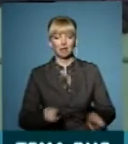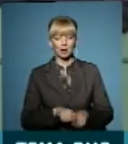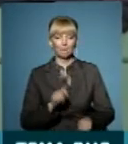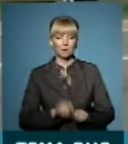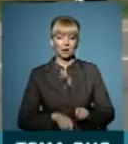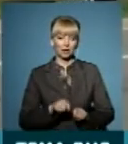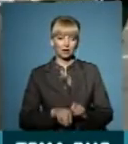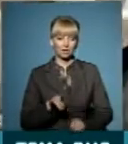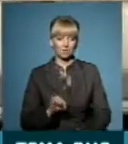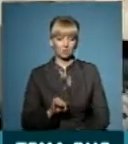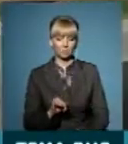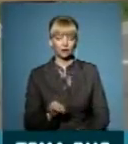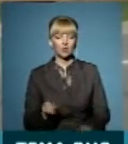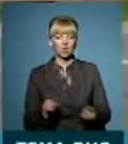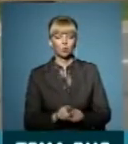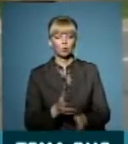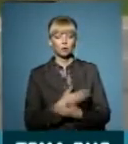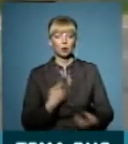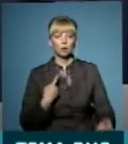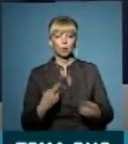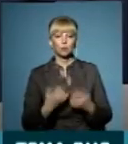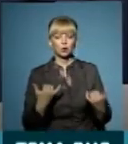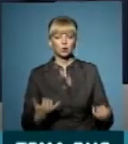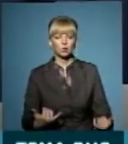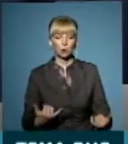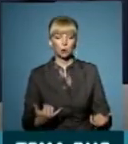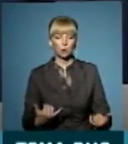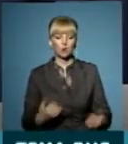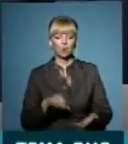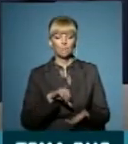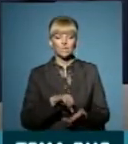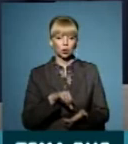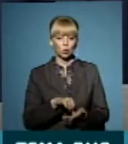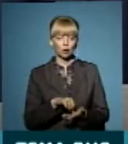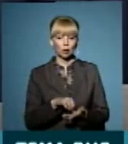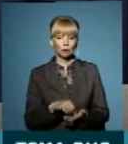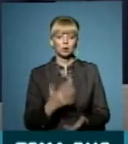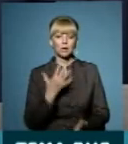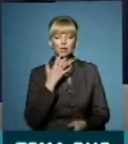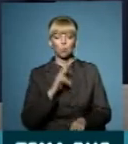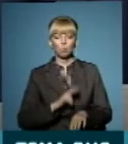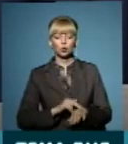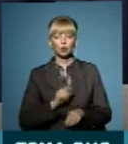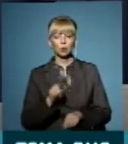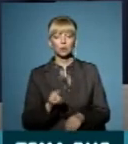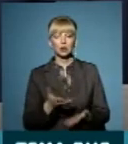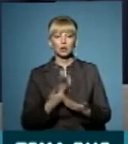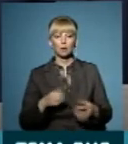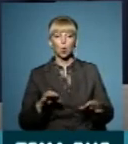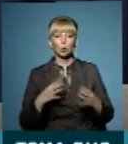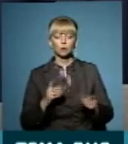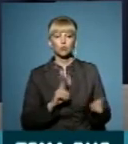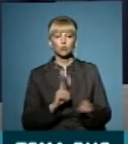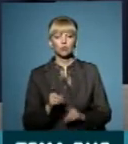перевірки. Також ми поспілкувалися сьогодні з представником національної поліції, щоб він нам розповів, власне,